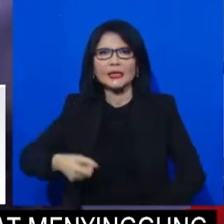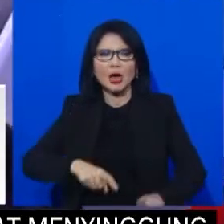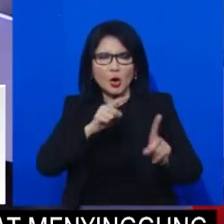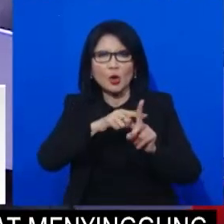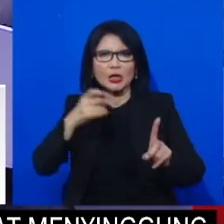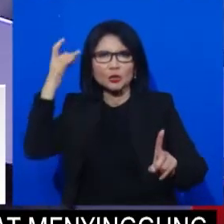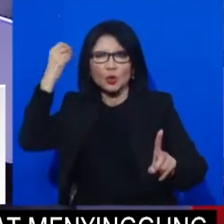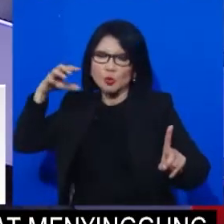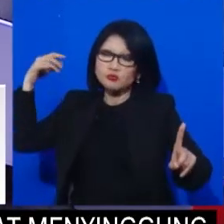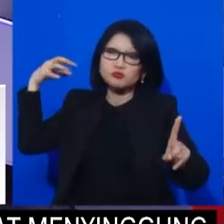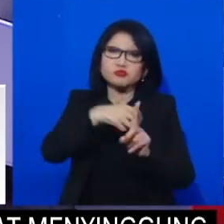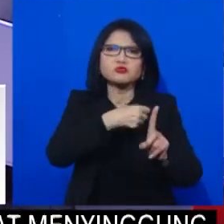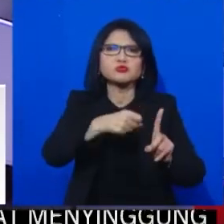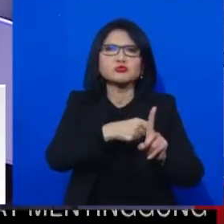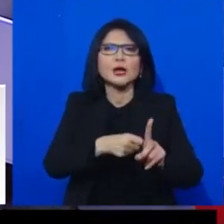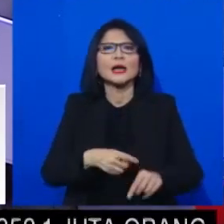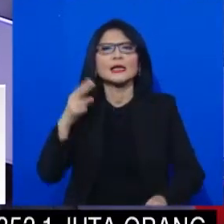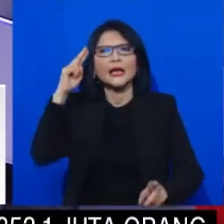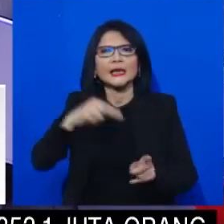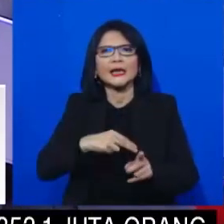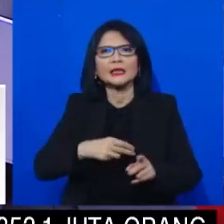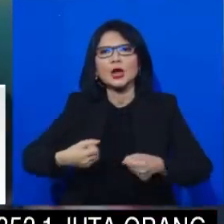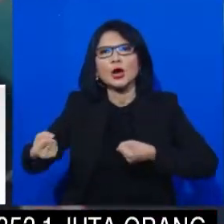nekat membawa kabur mobil angkot.